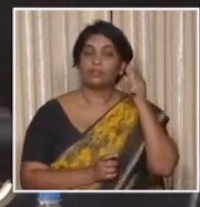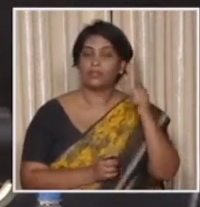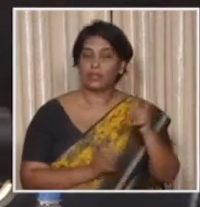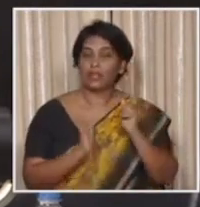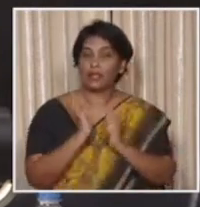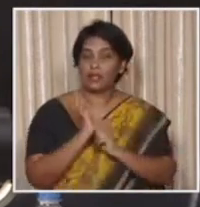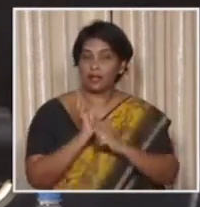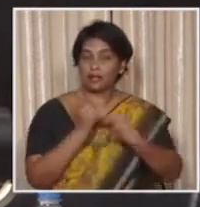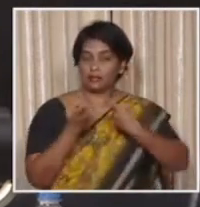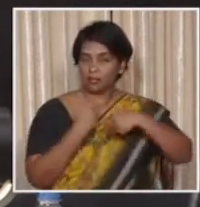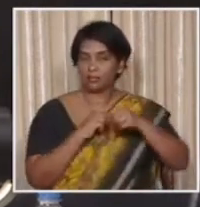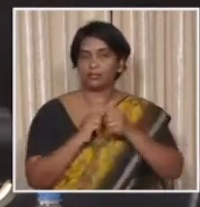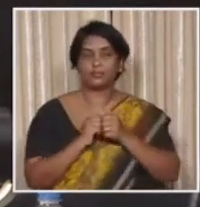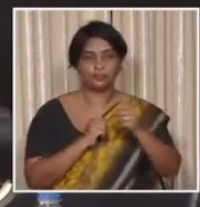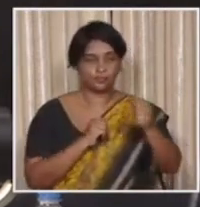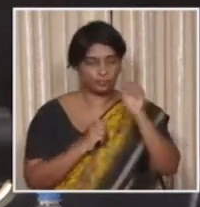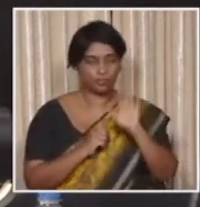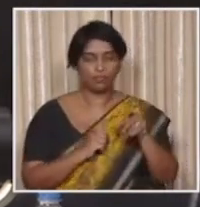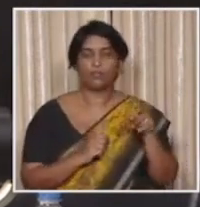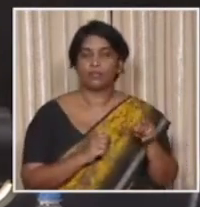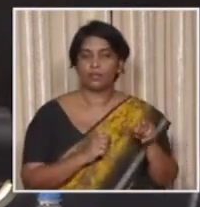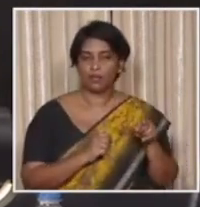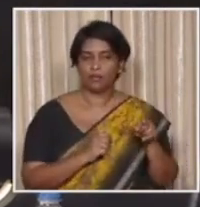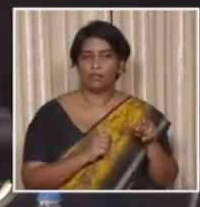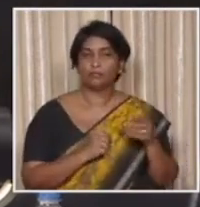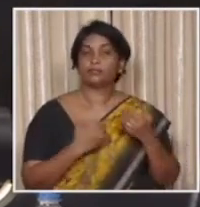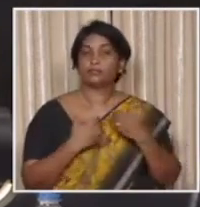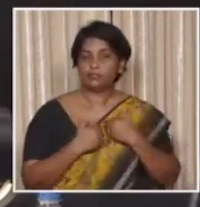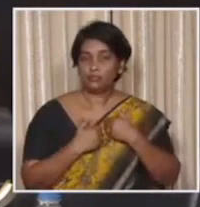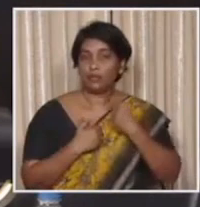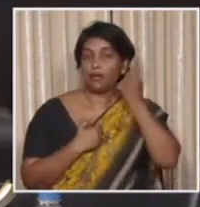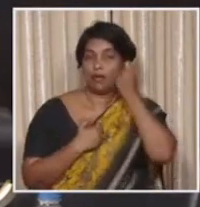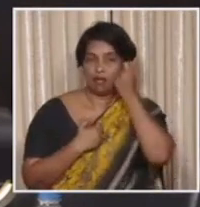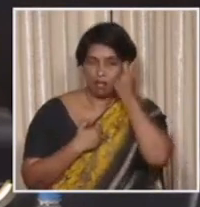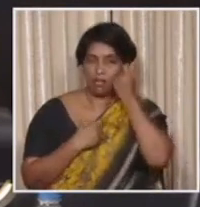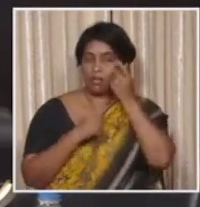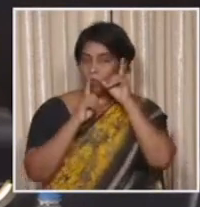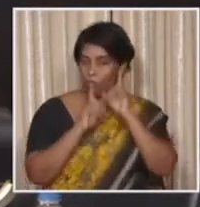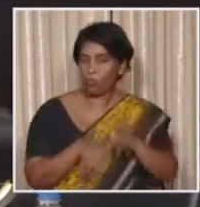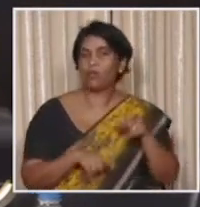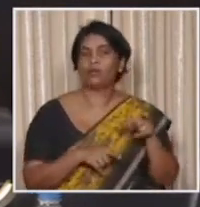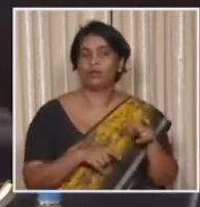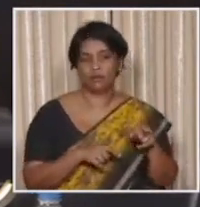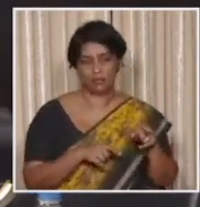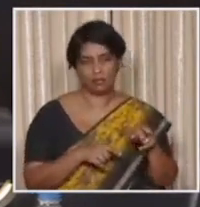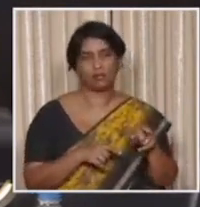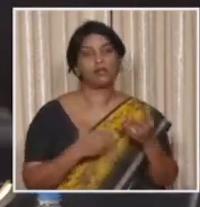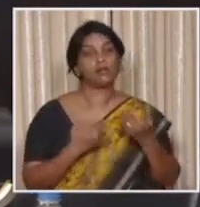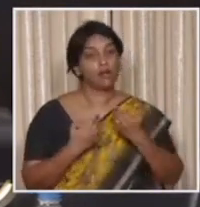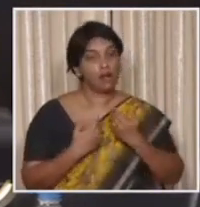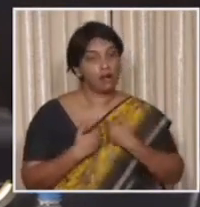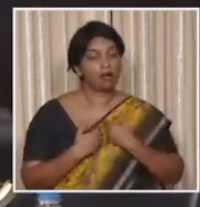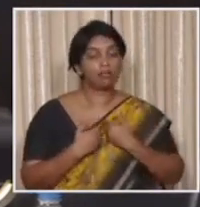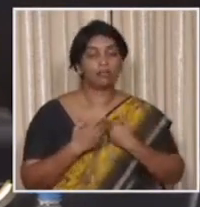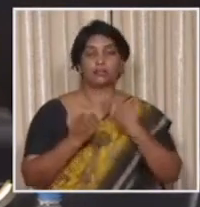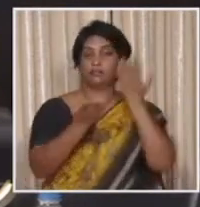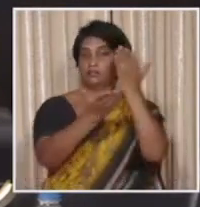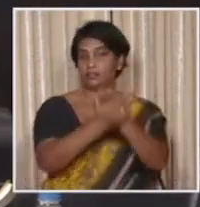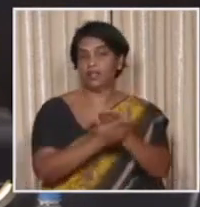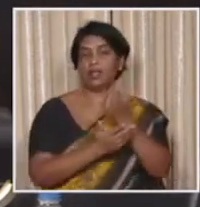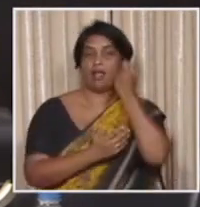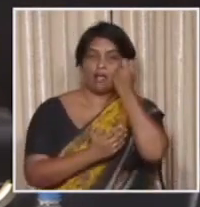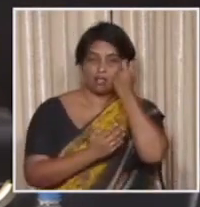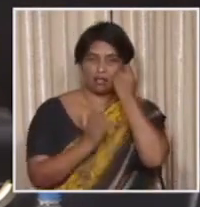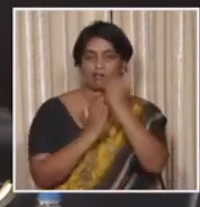ණය ප්‍රතිව්‍යුහගත කිරීම සම්බන්ධයෙන් අපේ අදහස් මෙන්න මේවයි කියලා අපි ලියලා තියෙනවා IMF එකට.